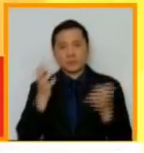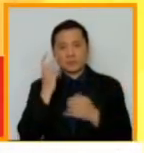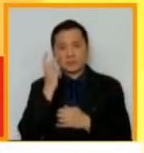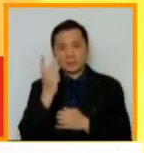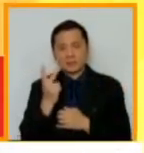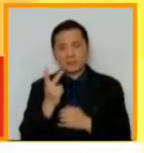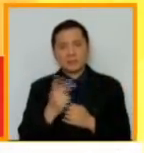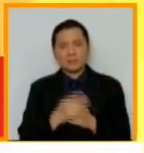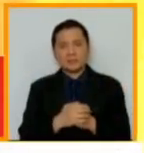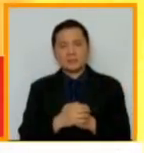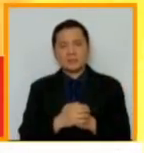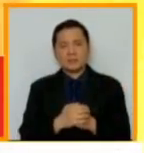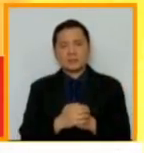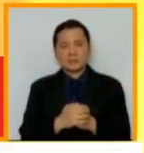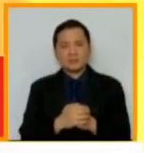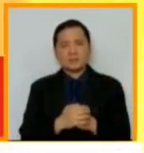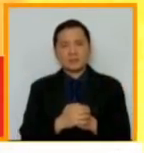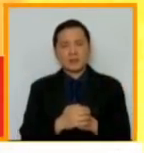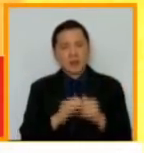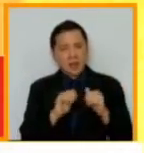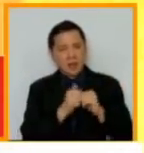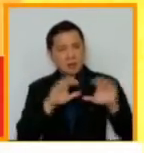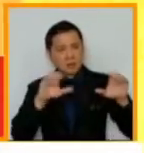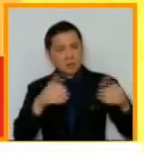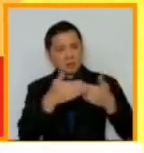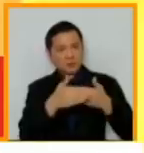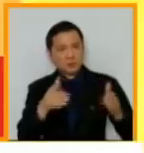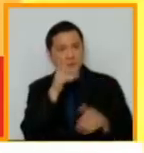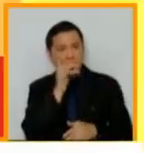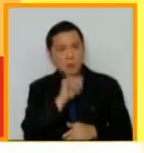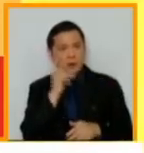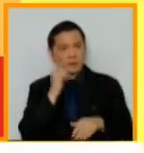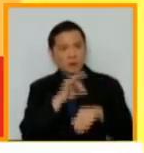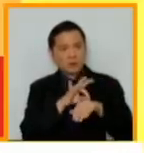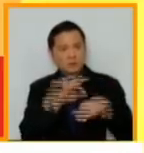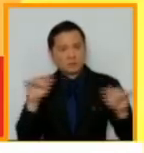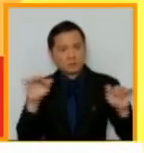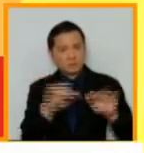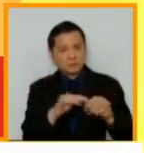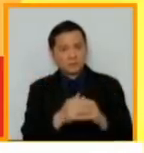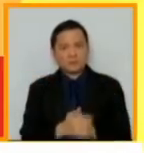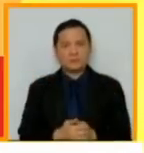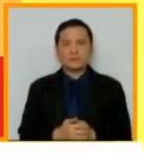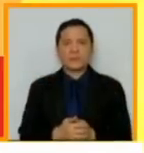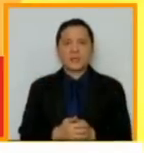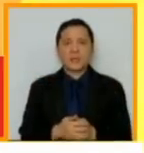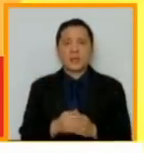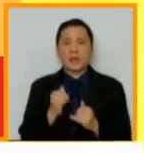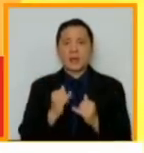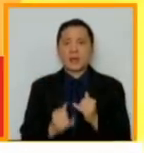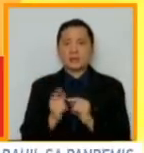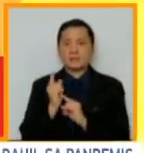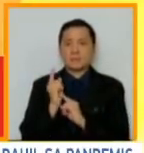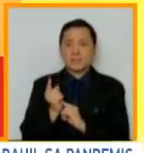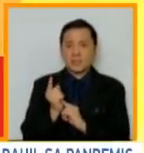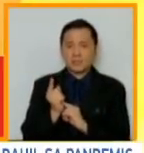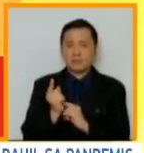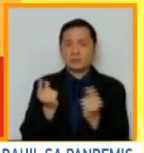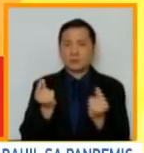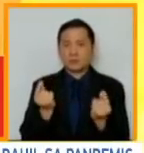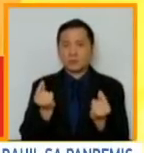pagsasagawa ng mga klase, no? Na para sa face-to-face. So last minute natin, Miss Connie, ay siguruhin lang